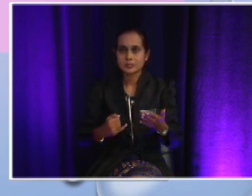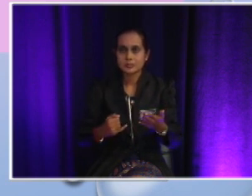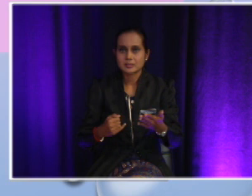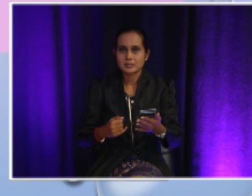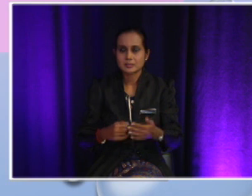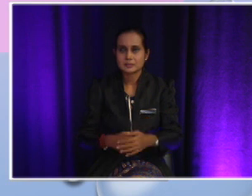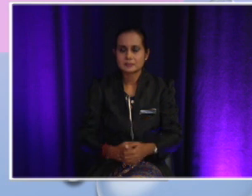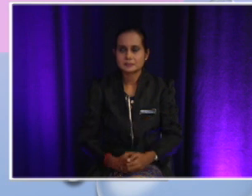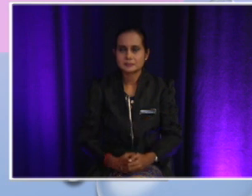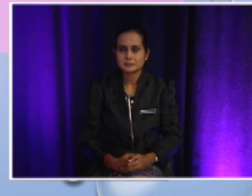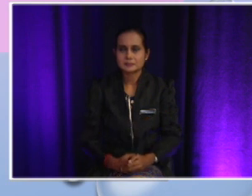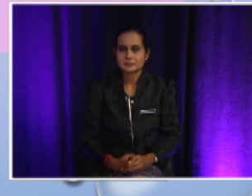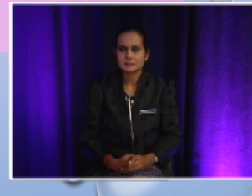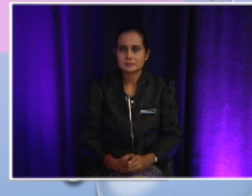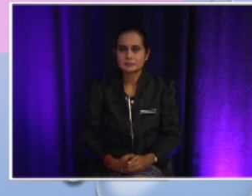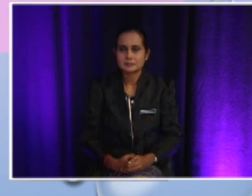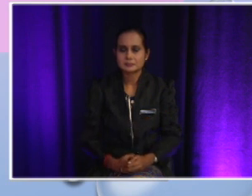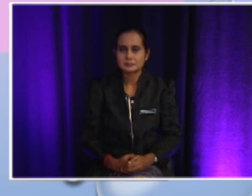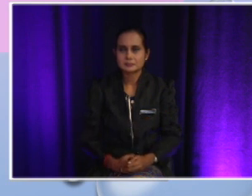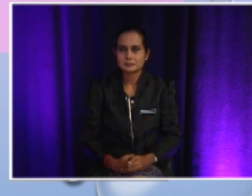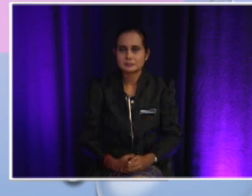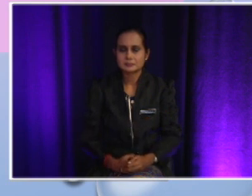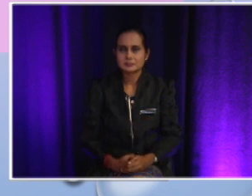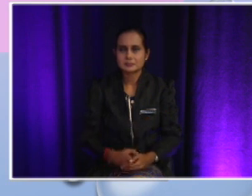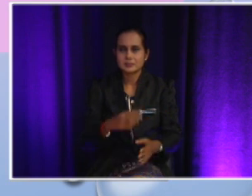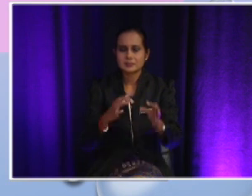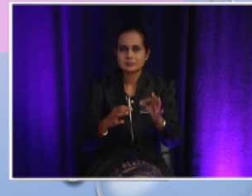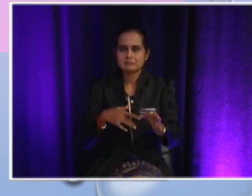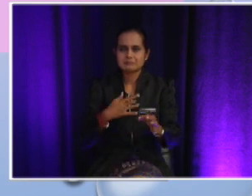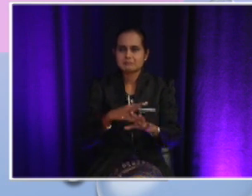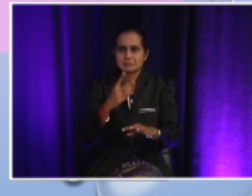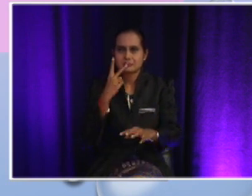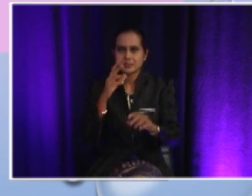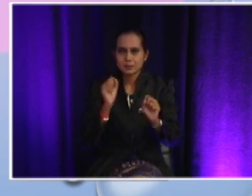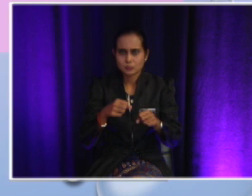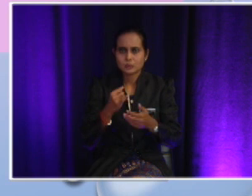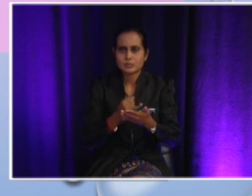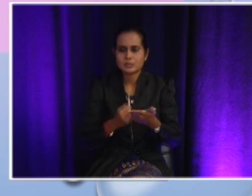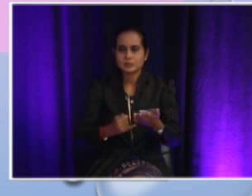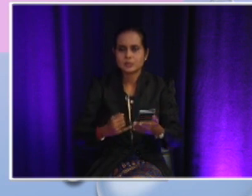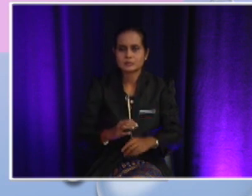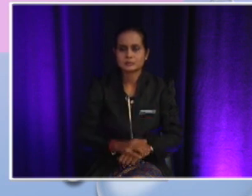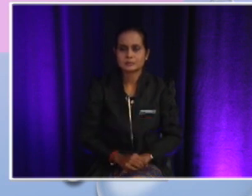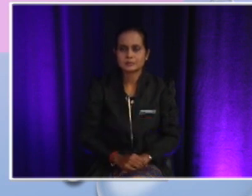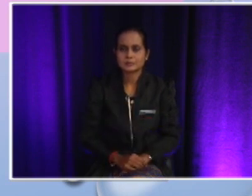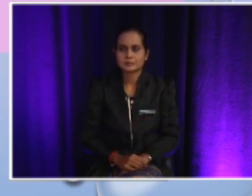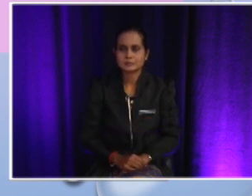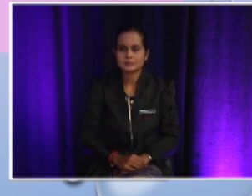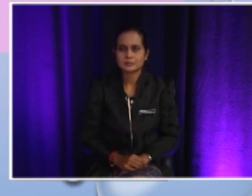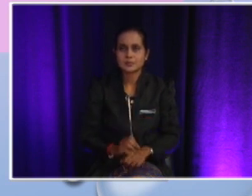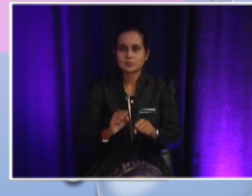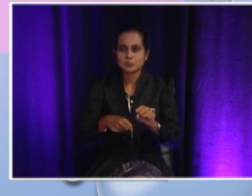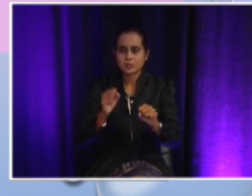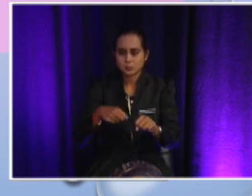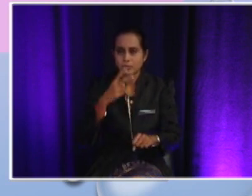boleh lukis begitu. Contoh, sini pun maksud kalau kita tak nampak sini kat atas, kita boleh lukis sini, okay, supaya kita nampak.